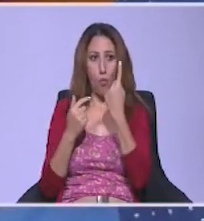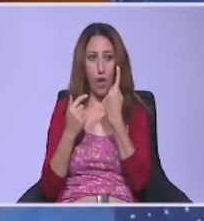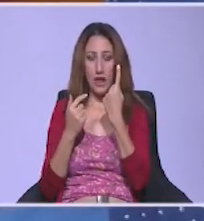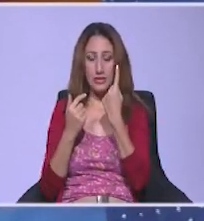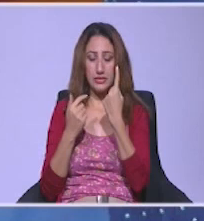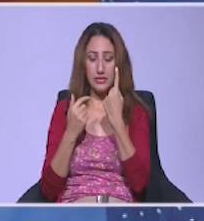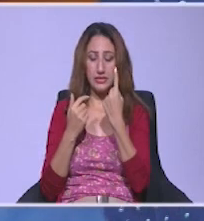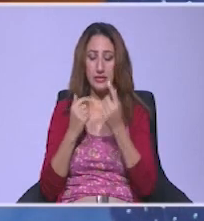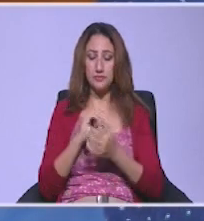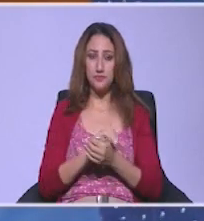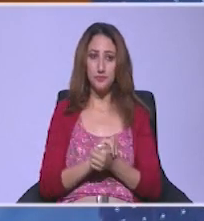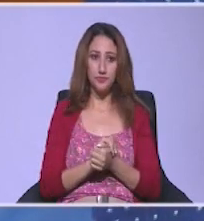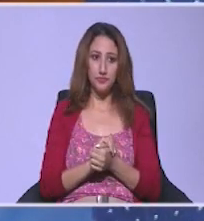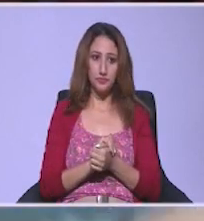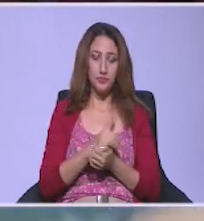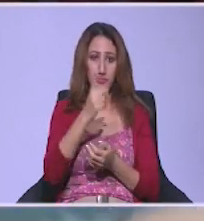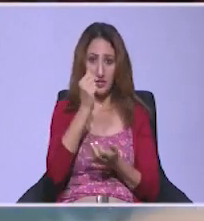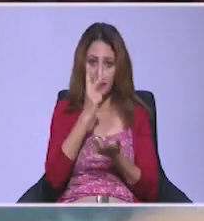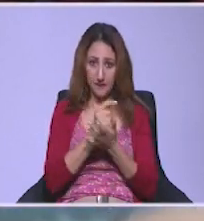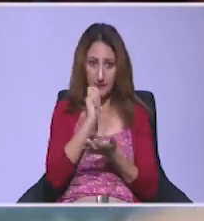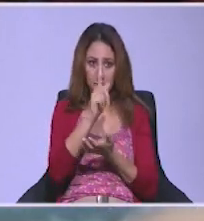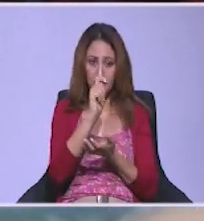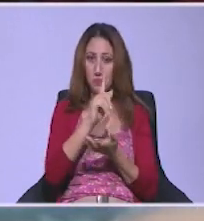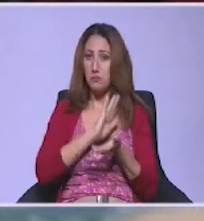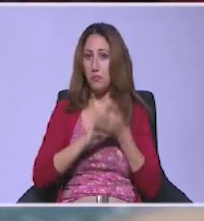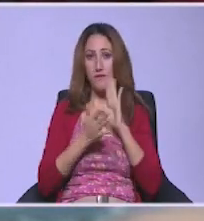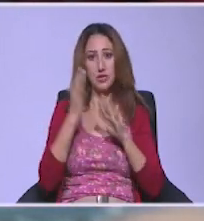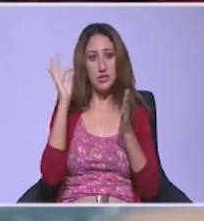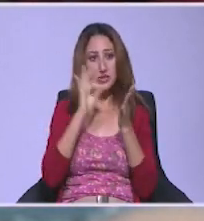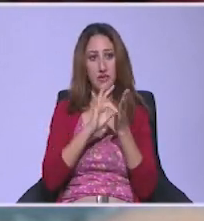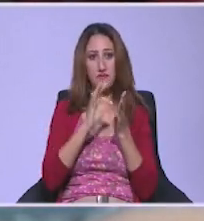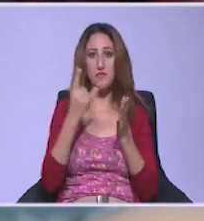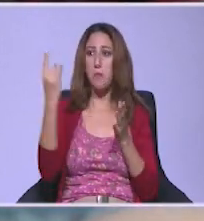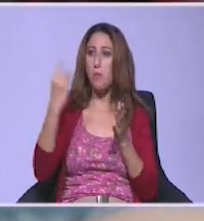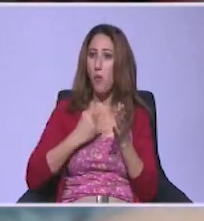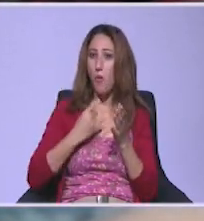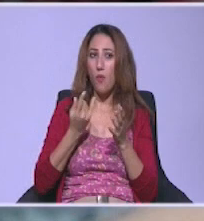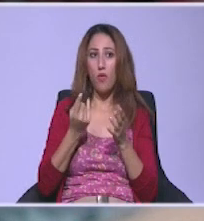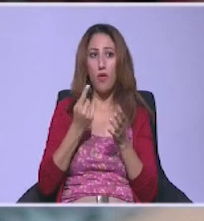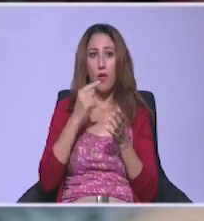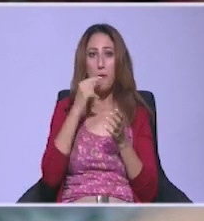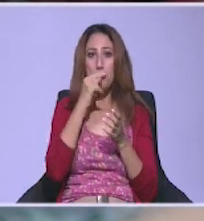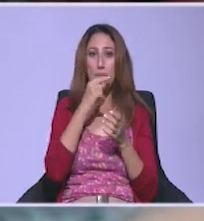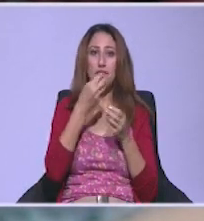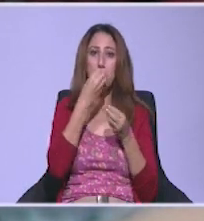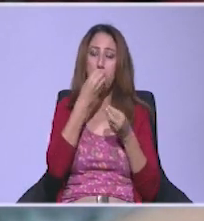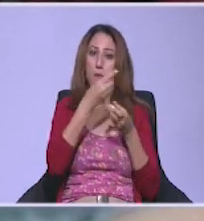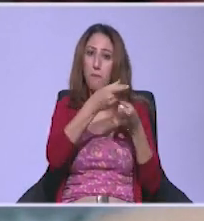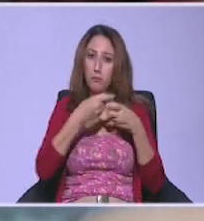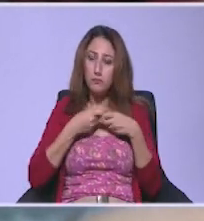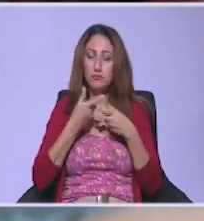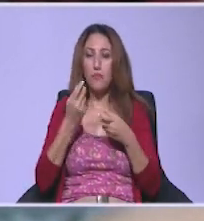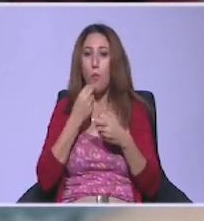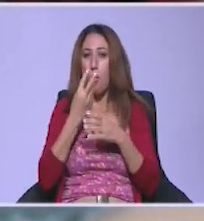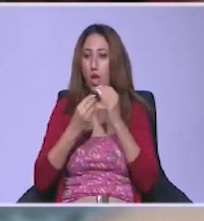تشارك يعني؟ انا ماليش داخله، من بابا الله. ممكن ولد يديني 10 جنيه، ممكن مثلا بنت تجيب لي لقمه. انا ظروفي تعبانه، بس